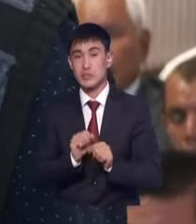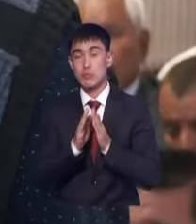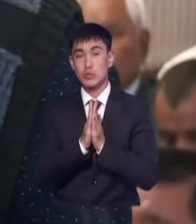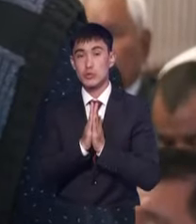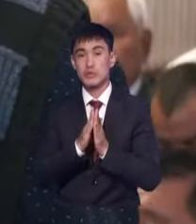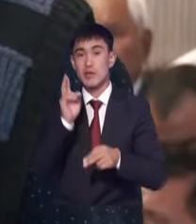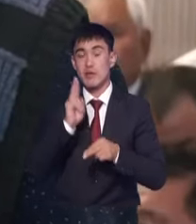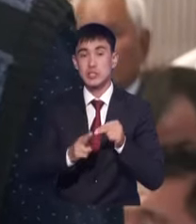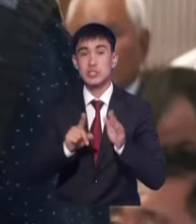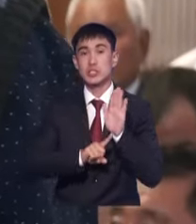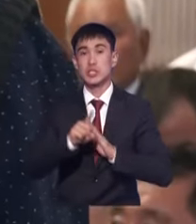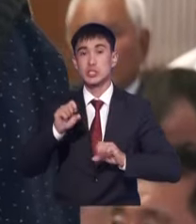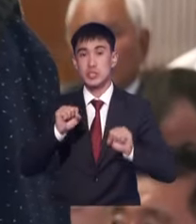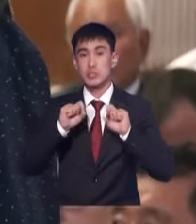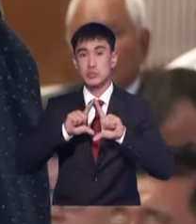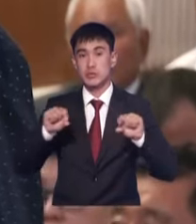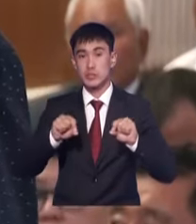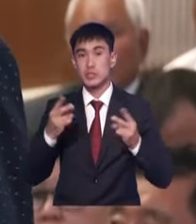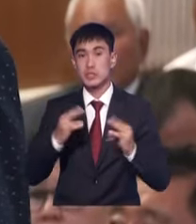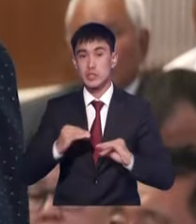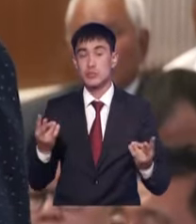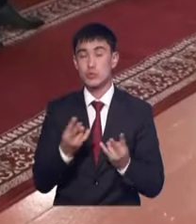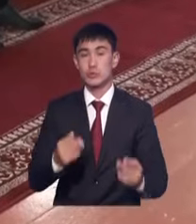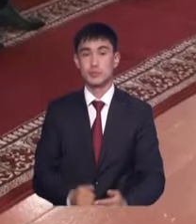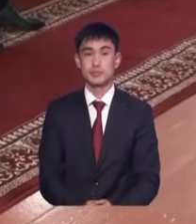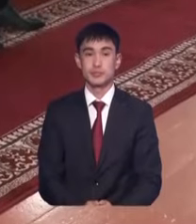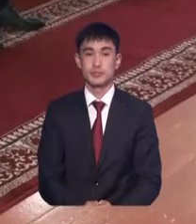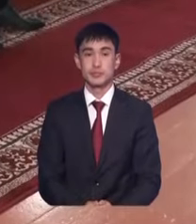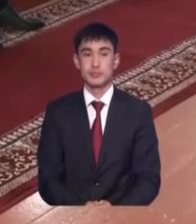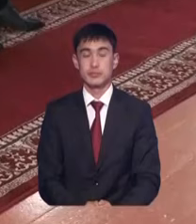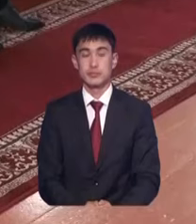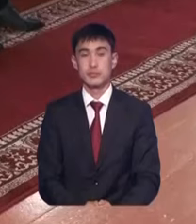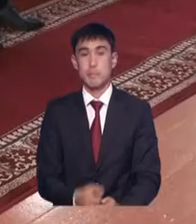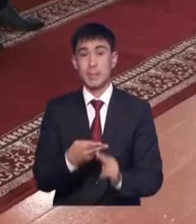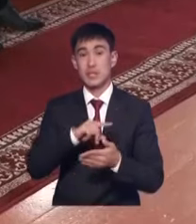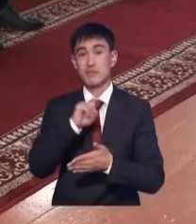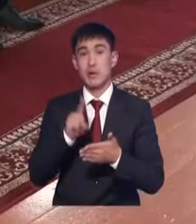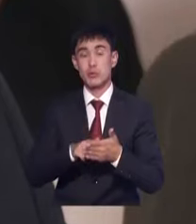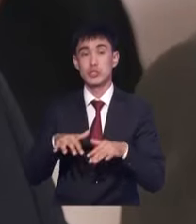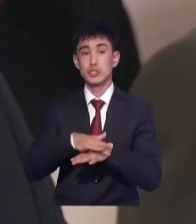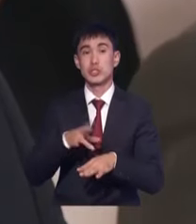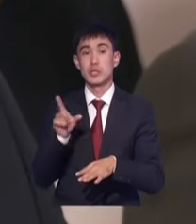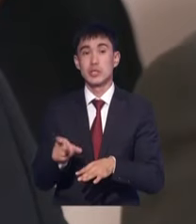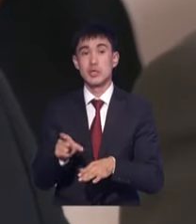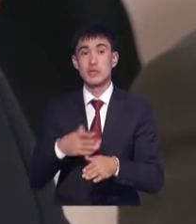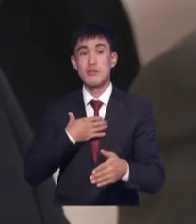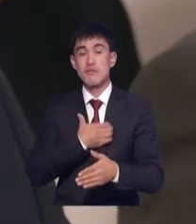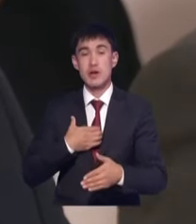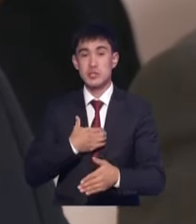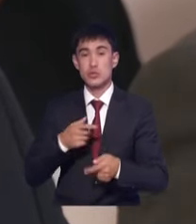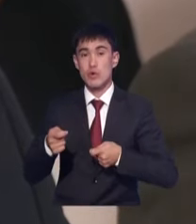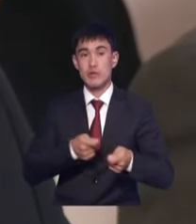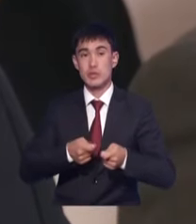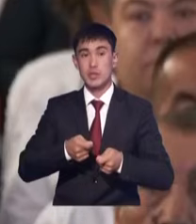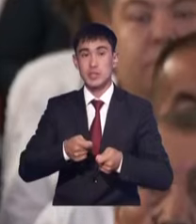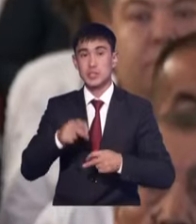вас завершить начатое, ведь детям это необходимо. Очевидно, что этот вопрос, заданный жителям района, весьма актуален.